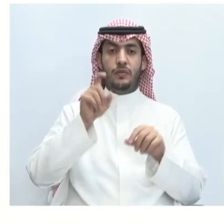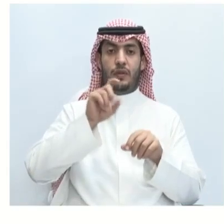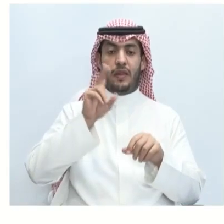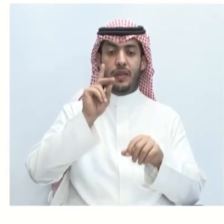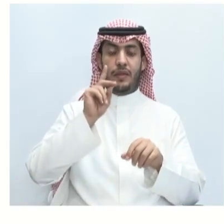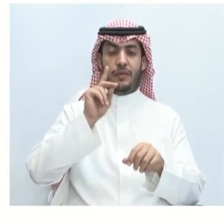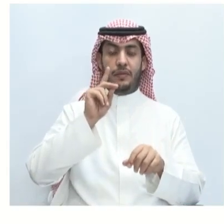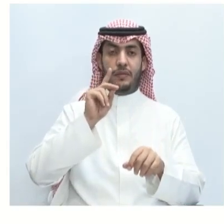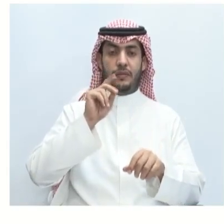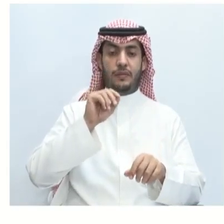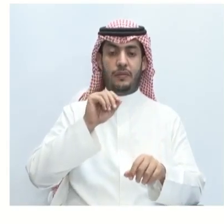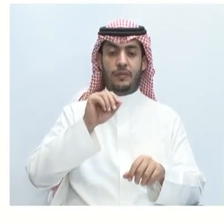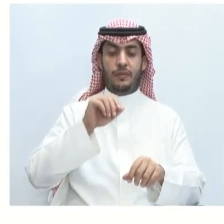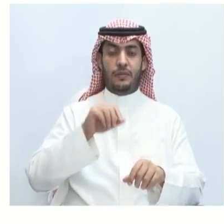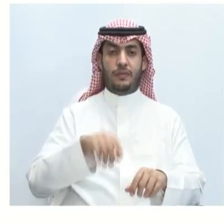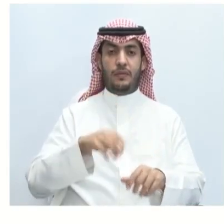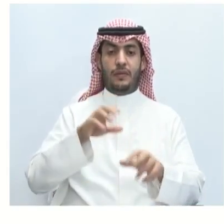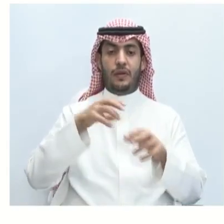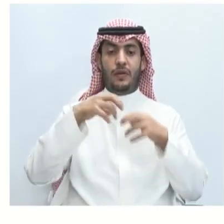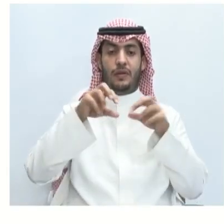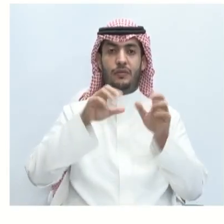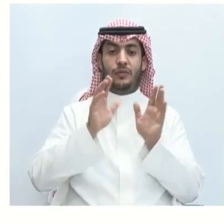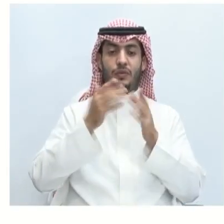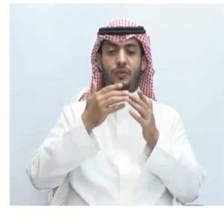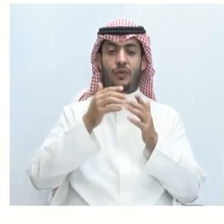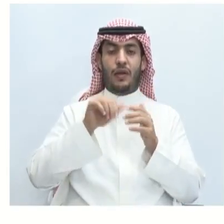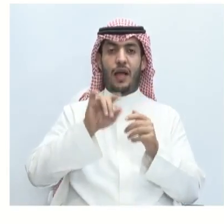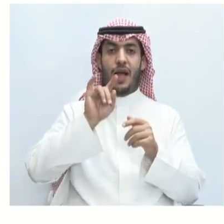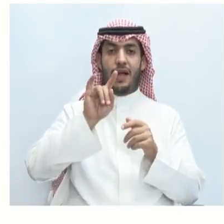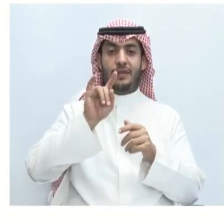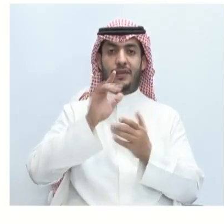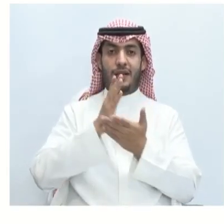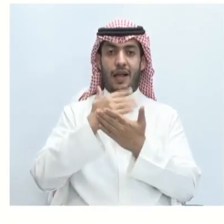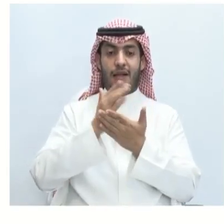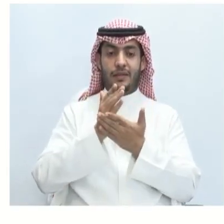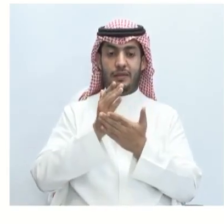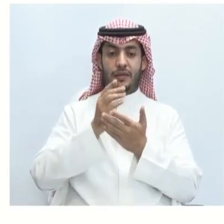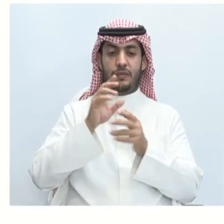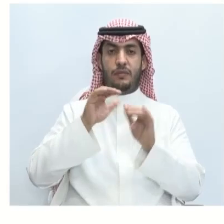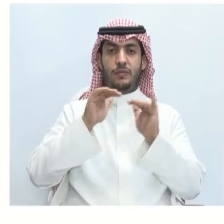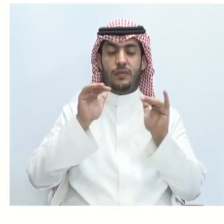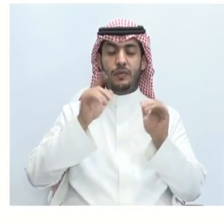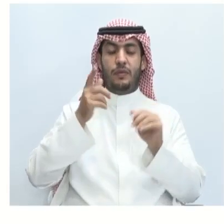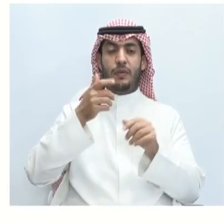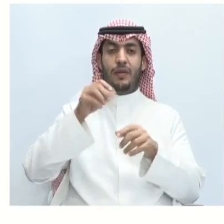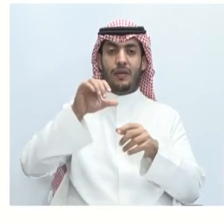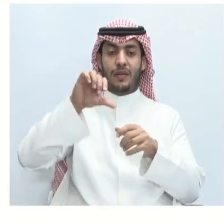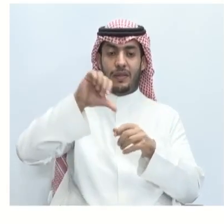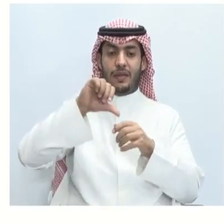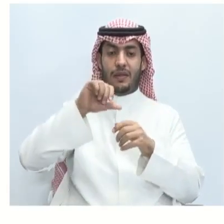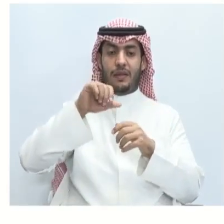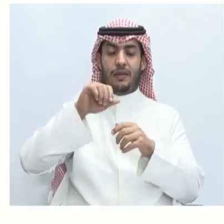الاخر قسم صندوق الى عشره اقسام متساويه وتم